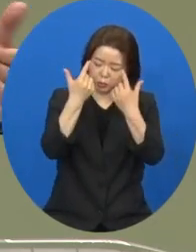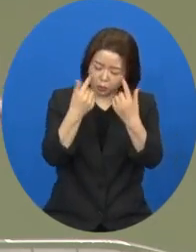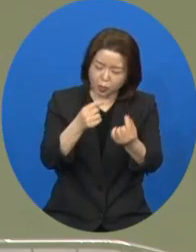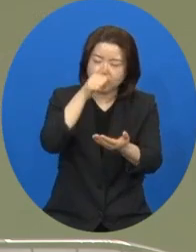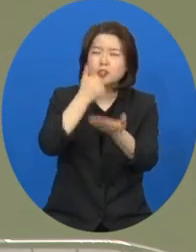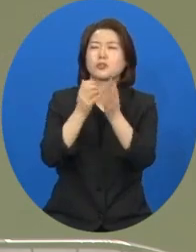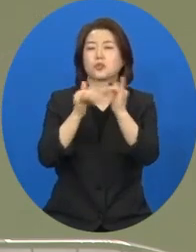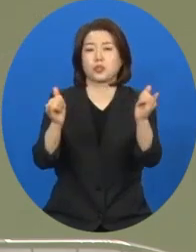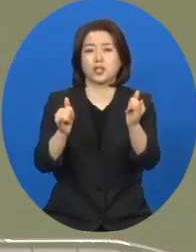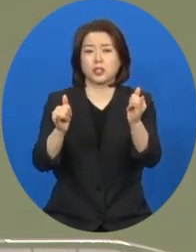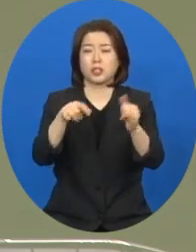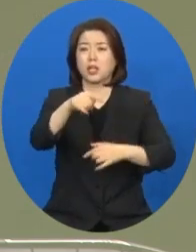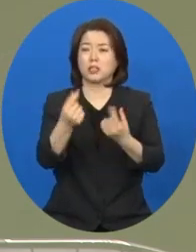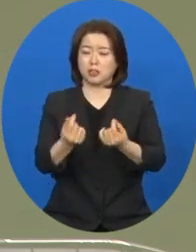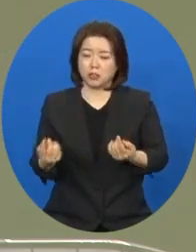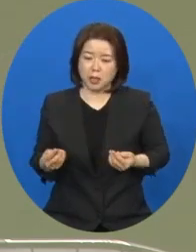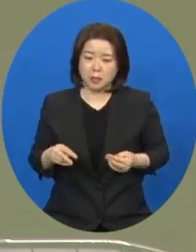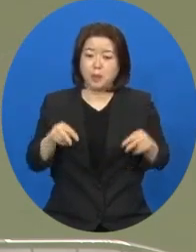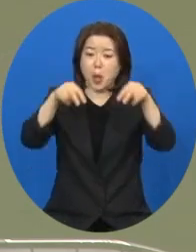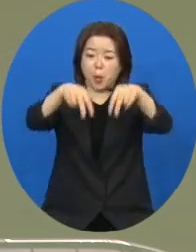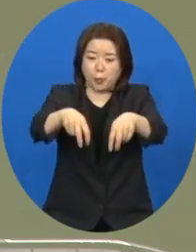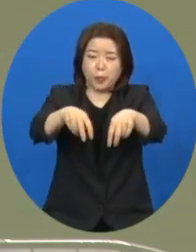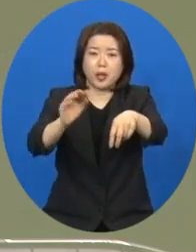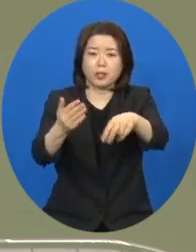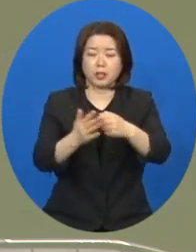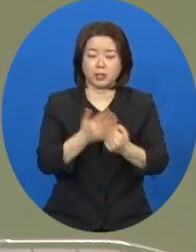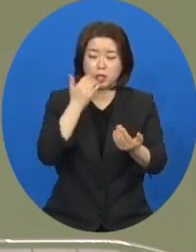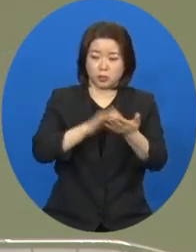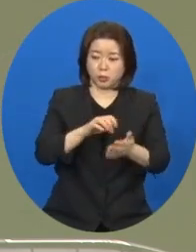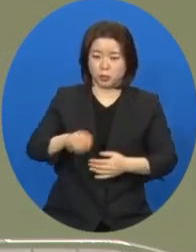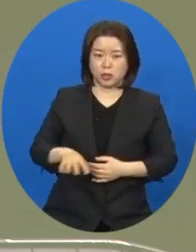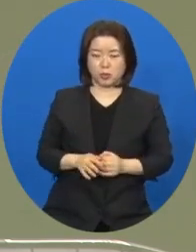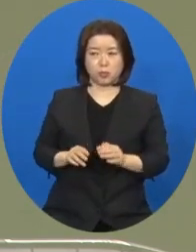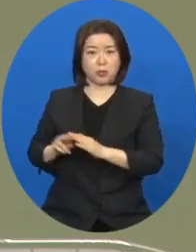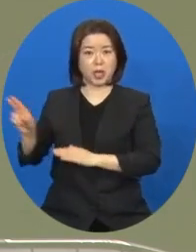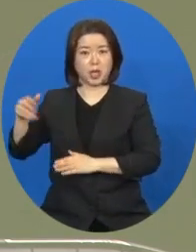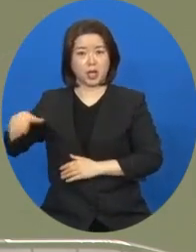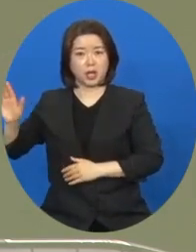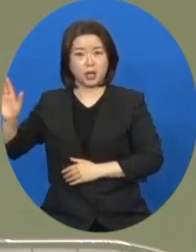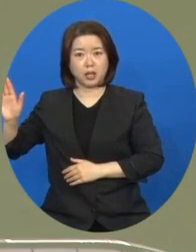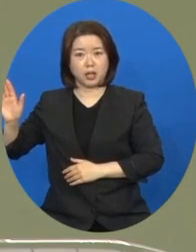죄인입니다. 이러고 나왔어야죠. 어떻게 돌을 내려놓고 가버립니까?